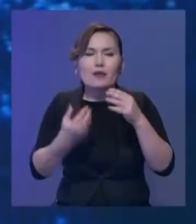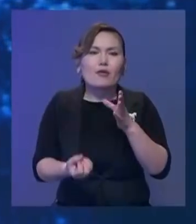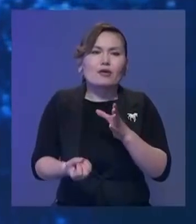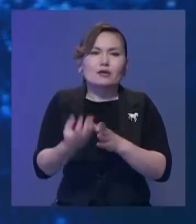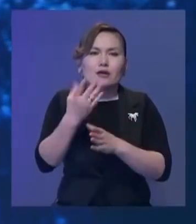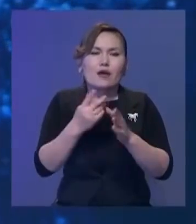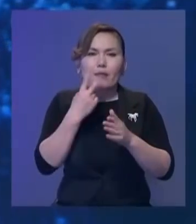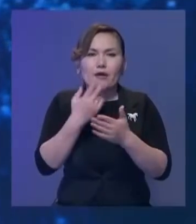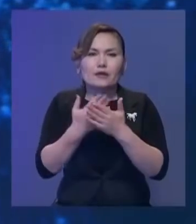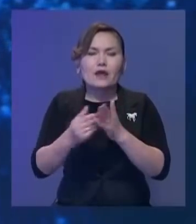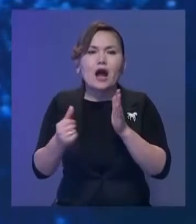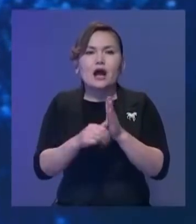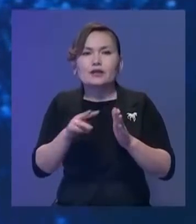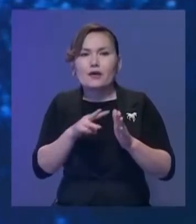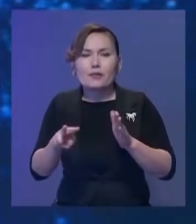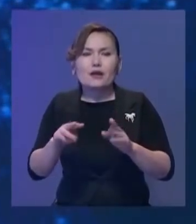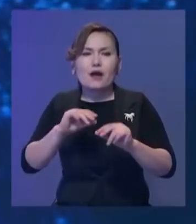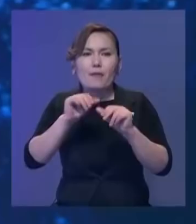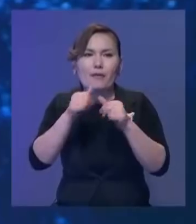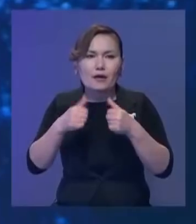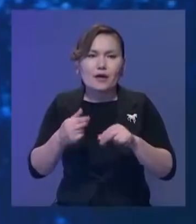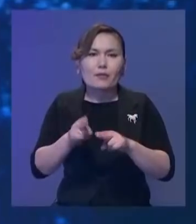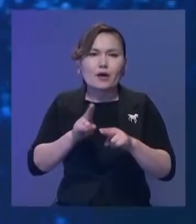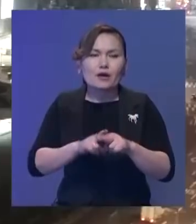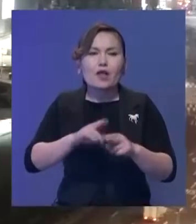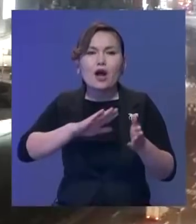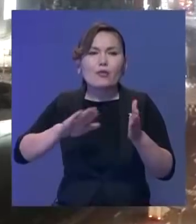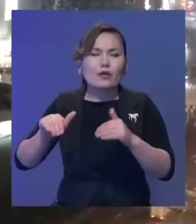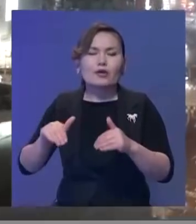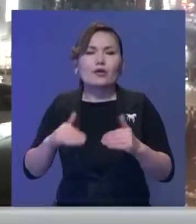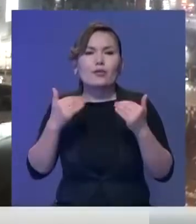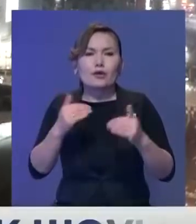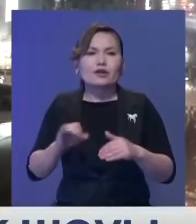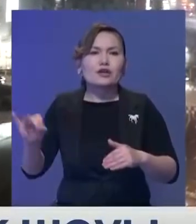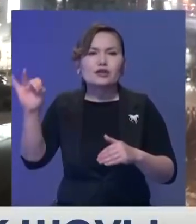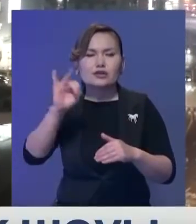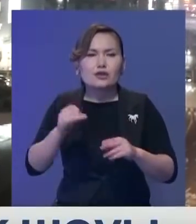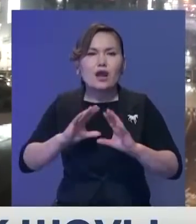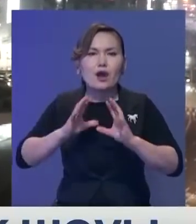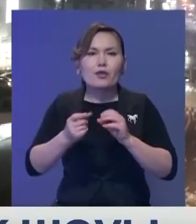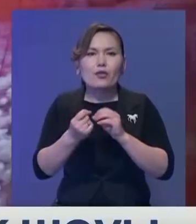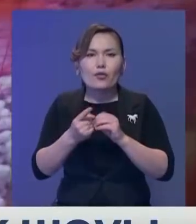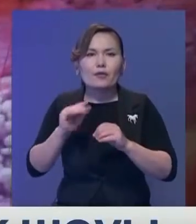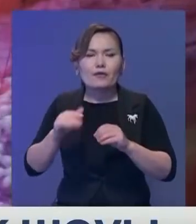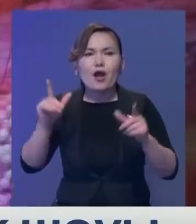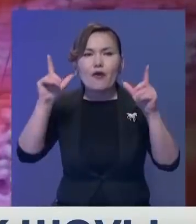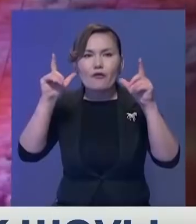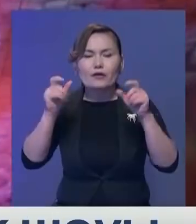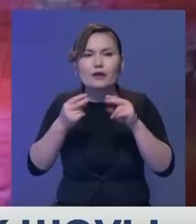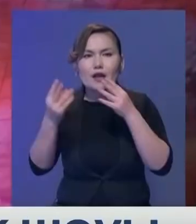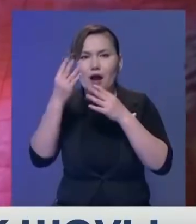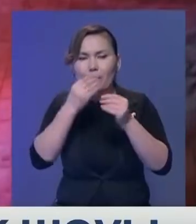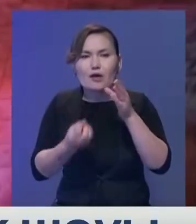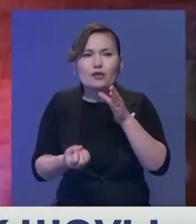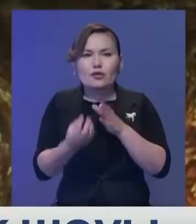көрсетіледі. 6 миллионнан астам бейнедегі Сеулдің өткені мен бүгіні және әлемнің 11 мың фотосуреті жасанды